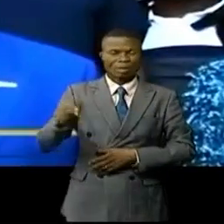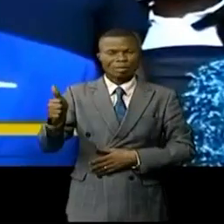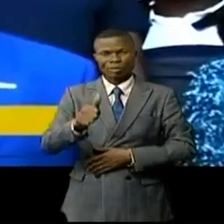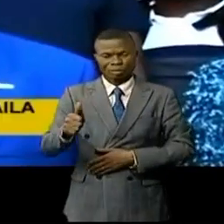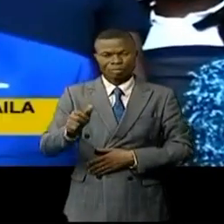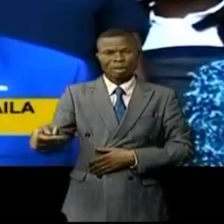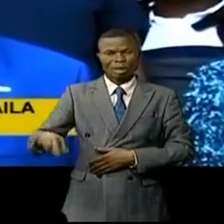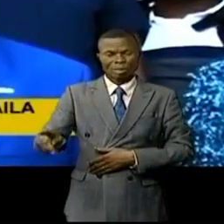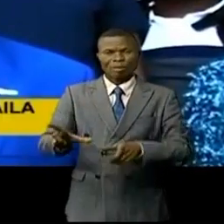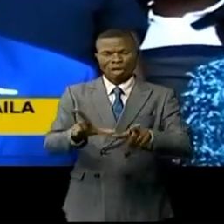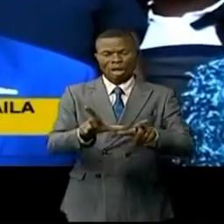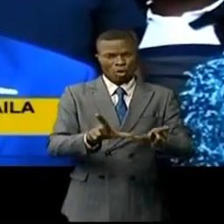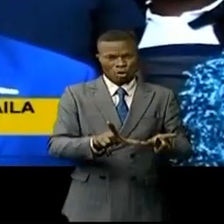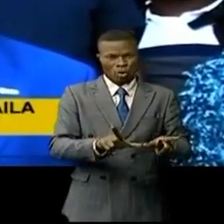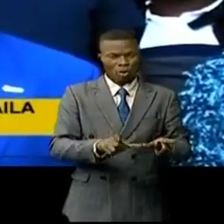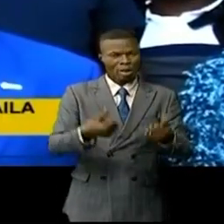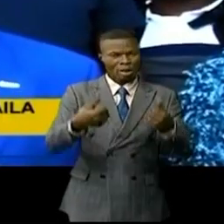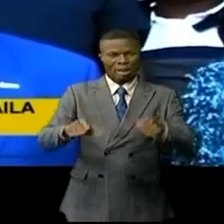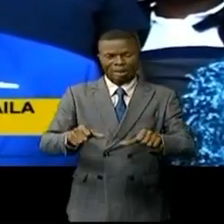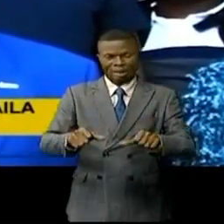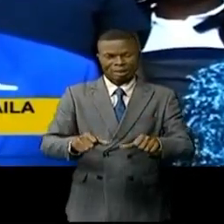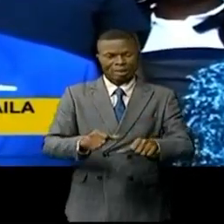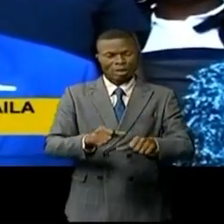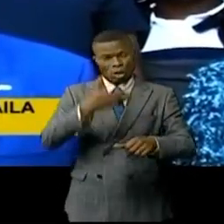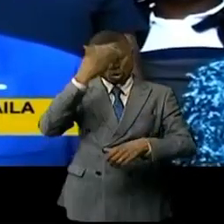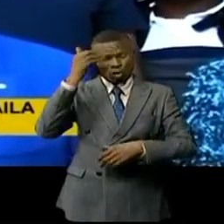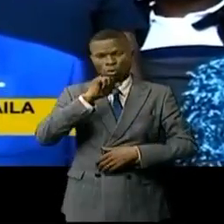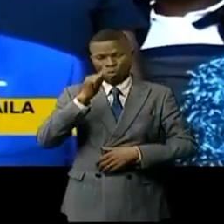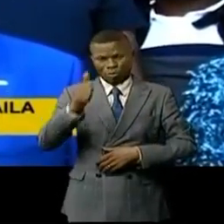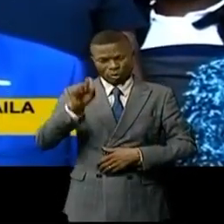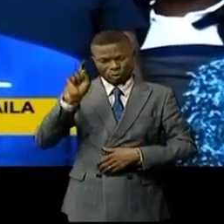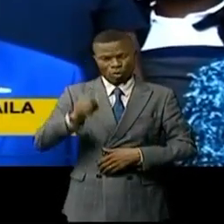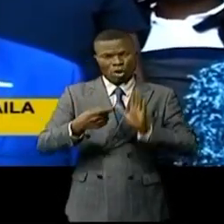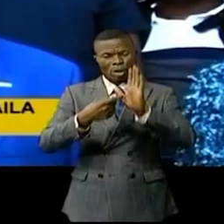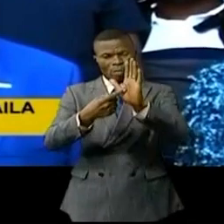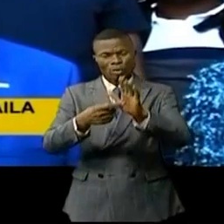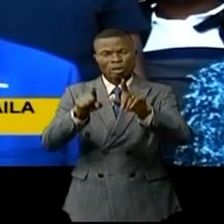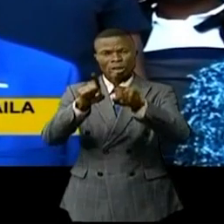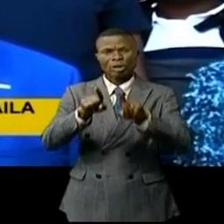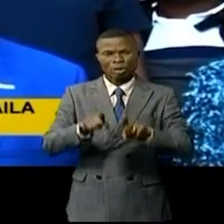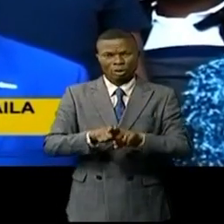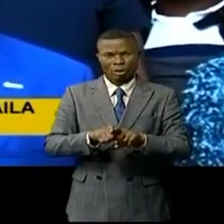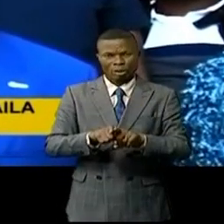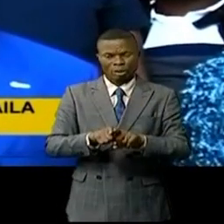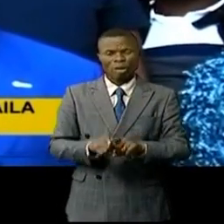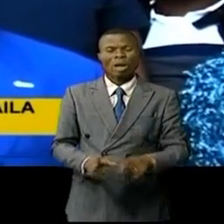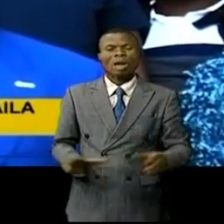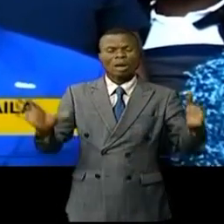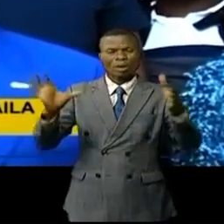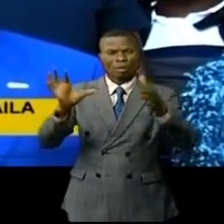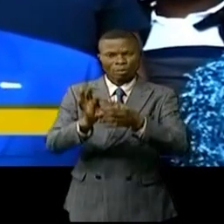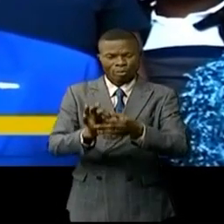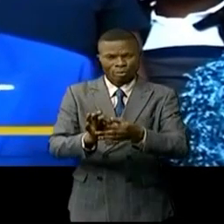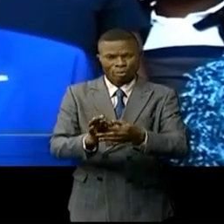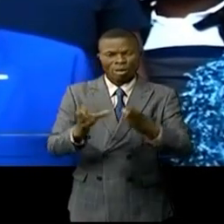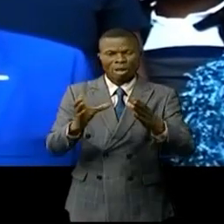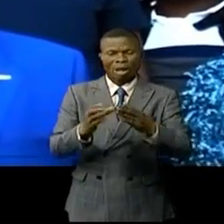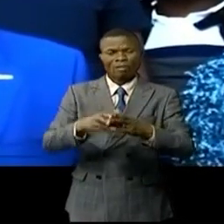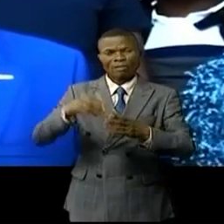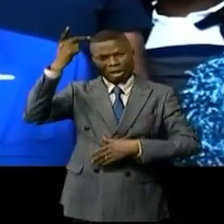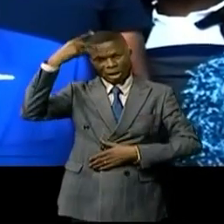province de Lualaba ne pouvait pas rester du reste. Elle pouvait vraiment manifester aussi cette cohésion avec la